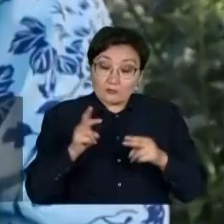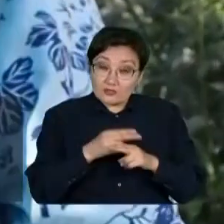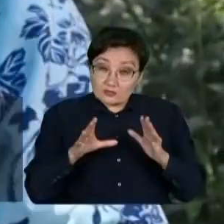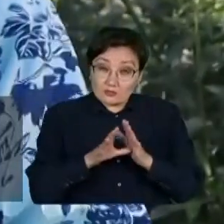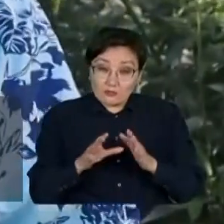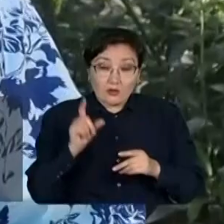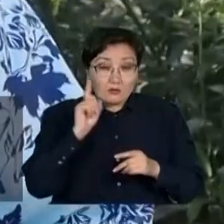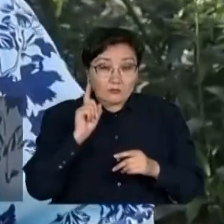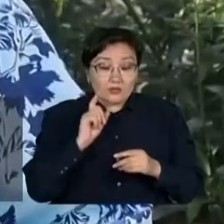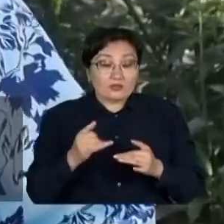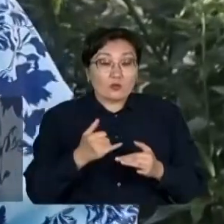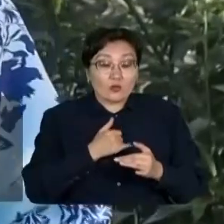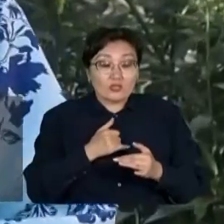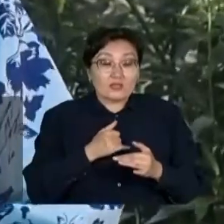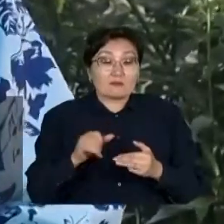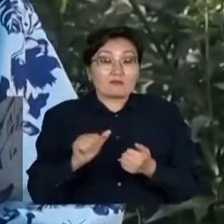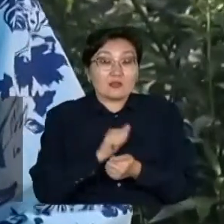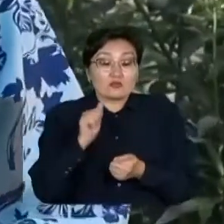нас, значит, просохла наша щитовая.